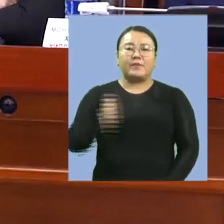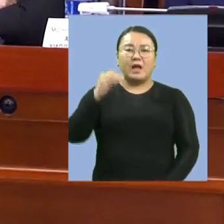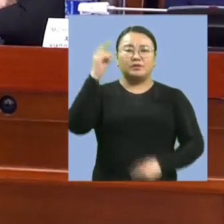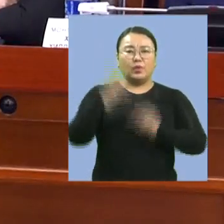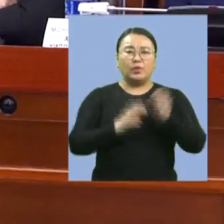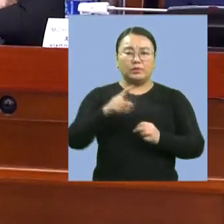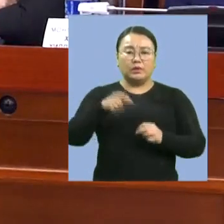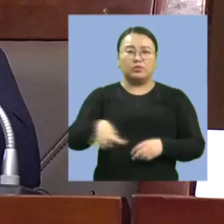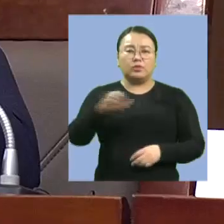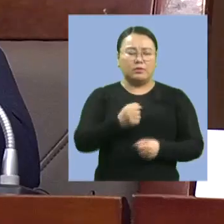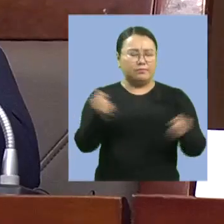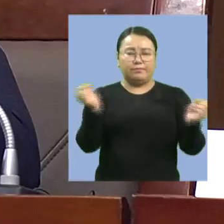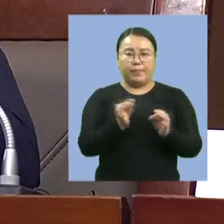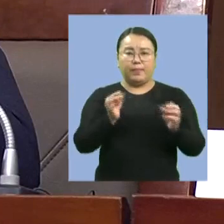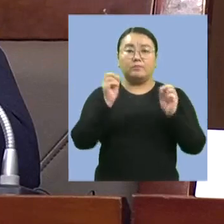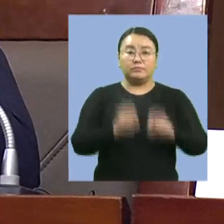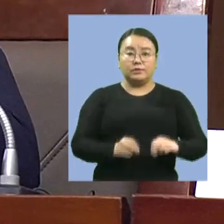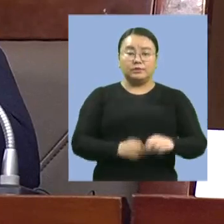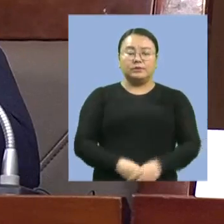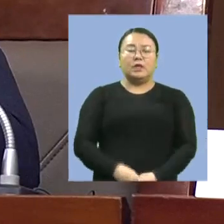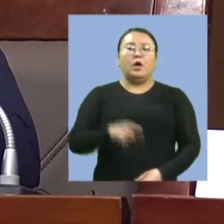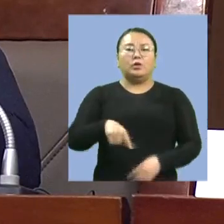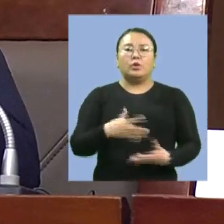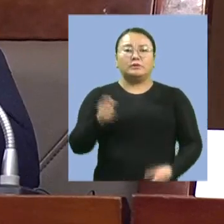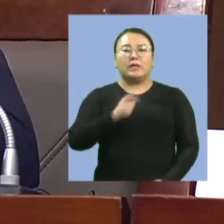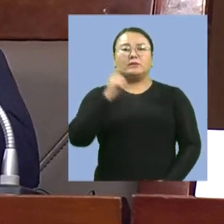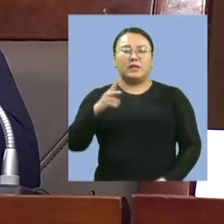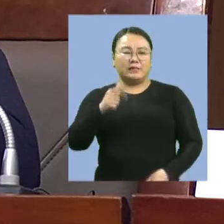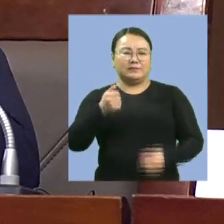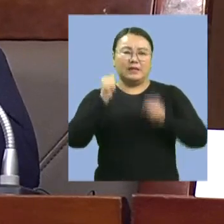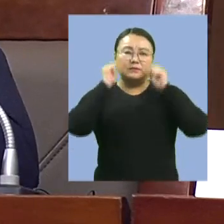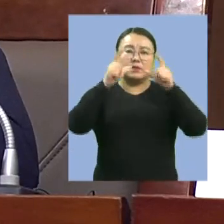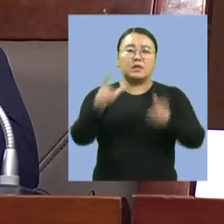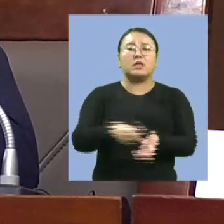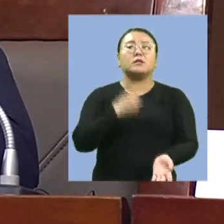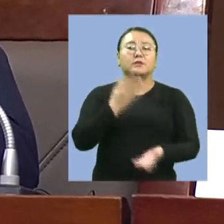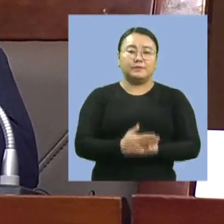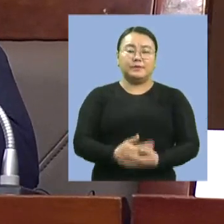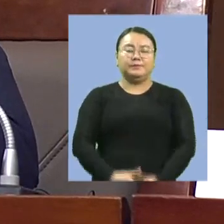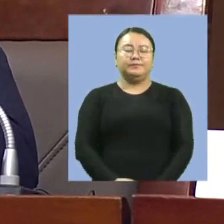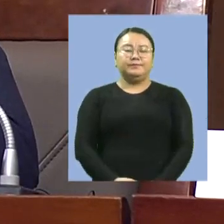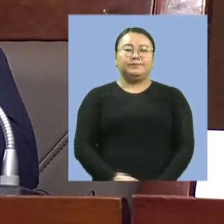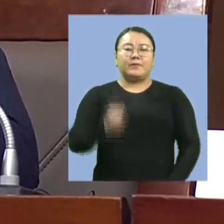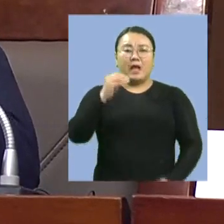энэ одоо аж үйлдвэрийн бүтц маань үндсэндээ алдагдсан. Гэхдээ одоо зах зээлийн үед нэг сэргээн босох юм шаардлага байгаа.